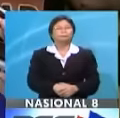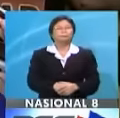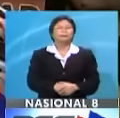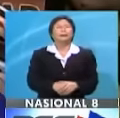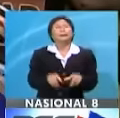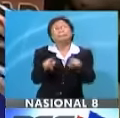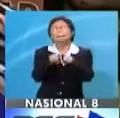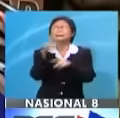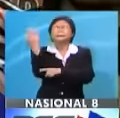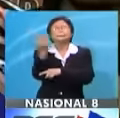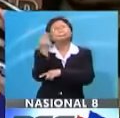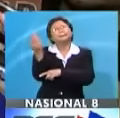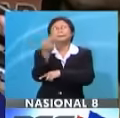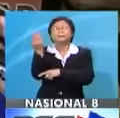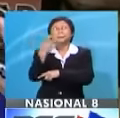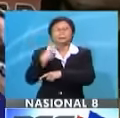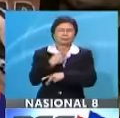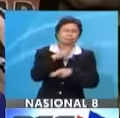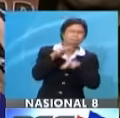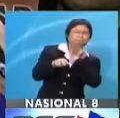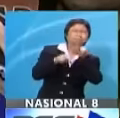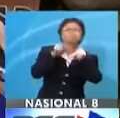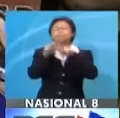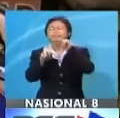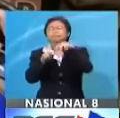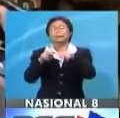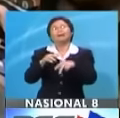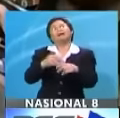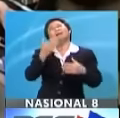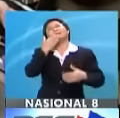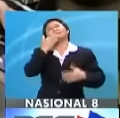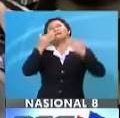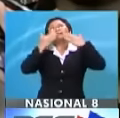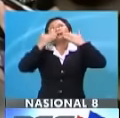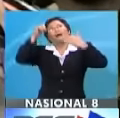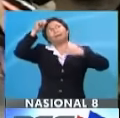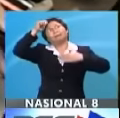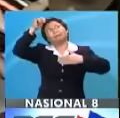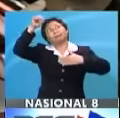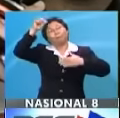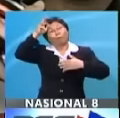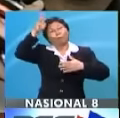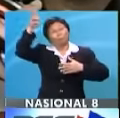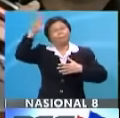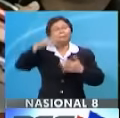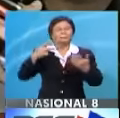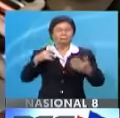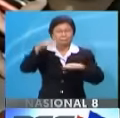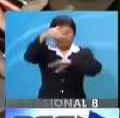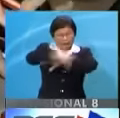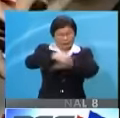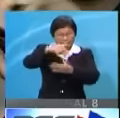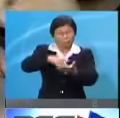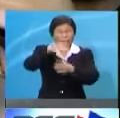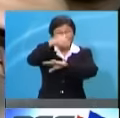Sebagaimana biasa, kita terus pantau dan alhamdulillah pada malam ini saya dapati